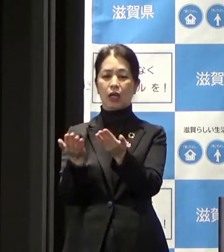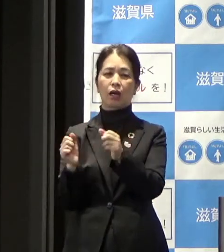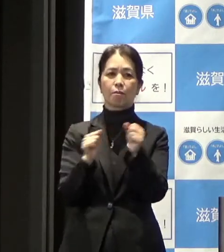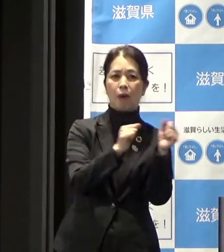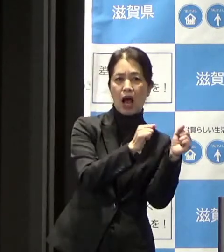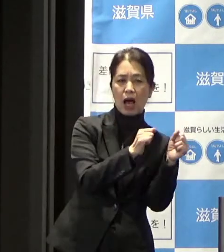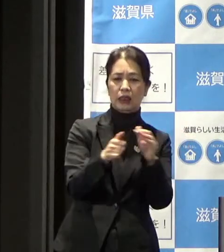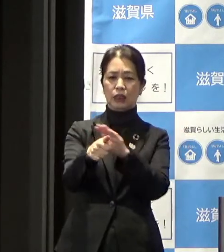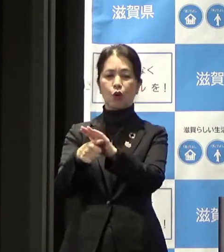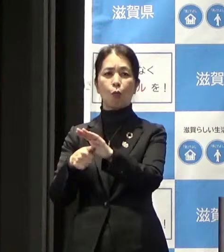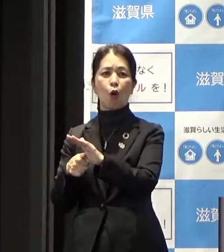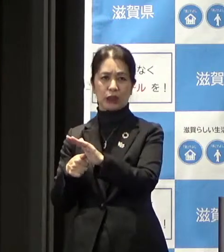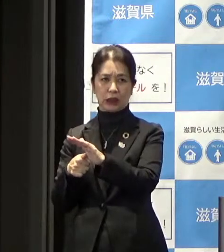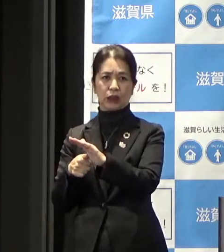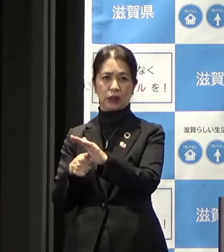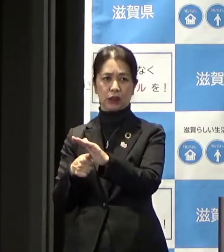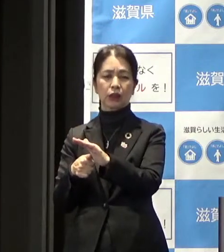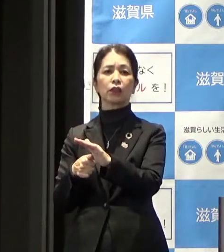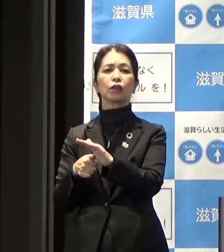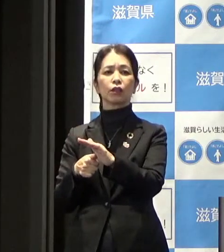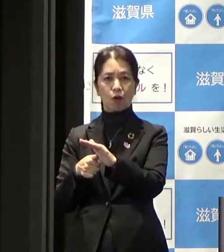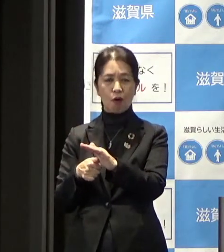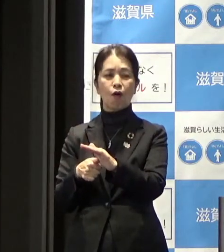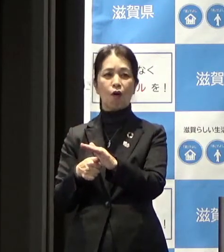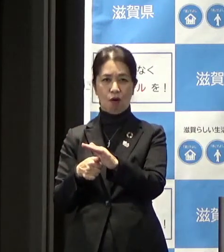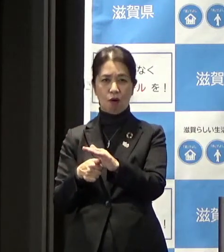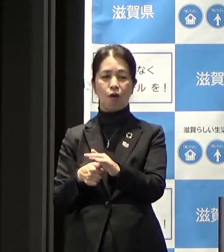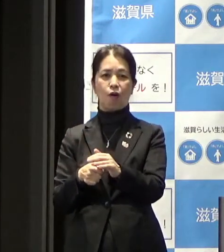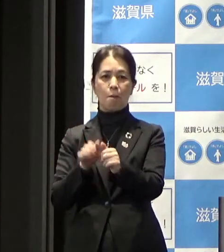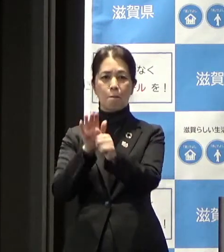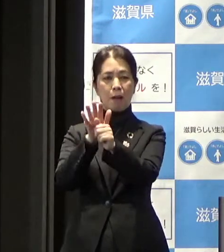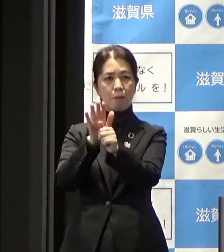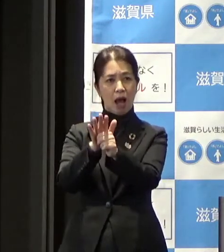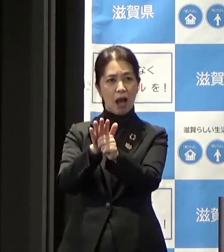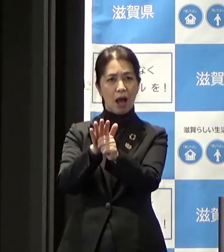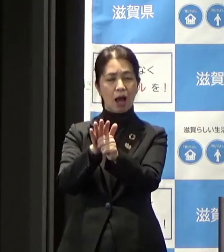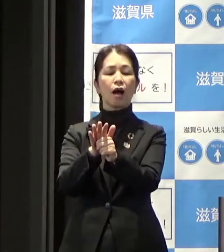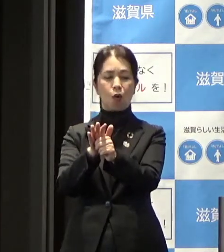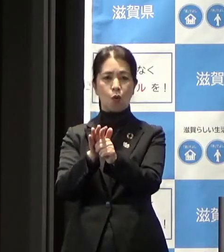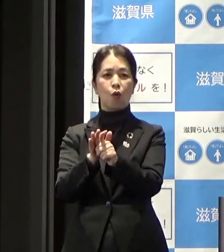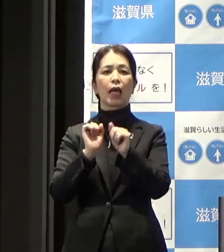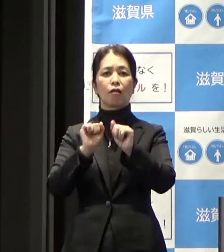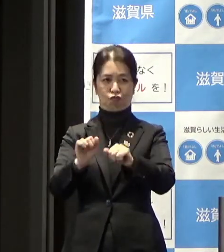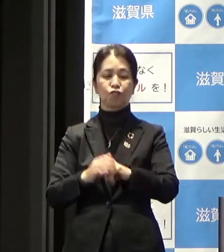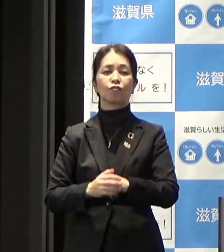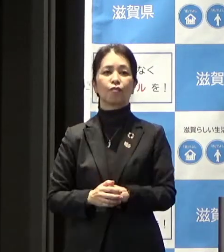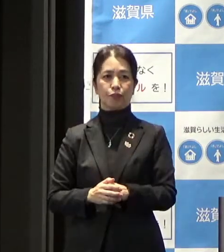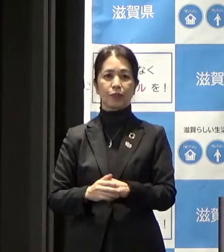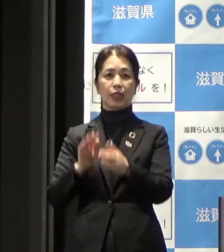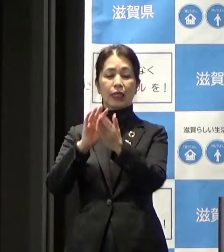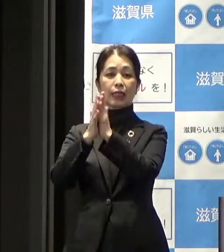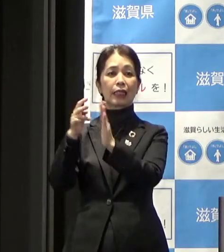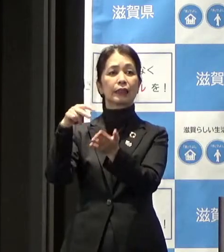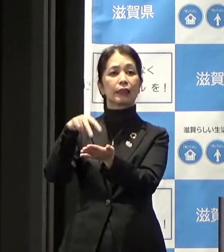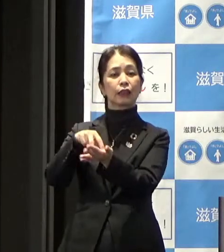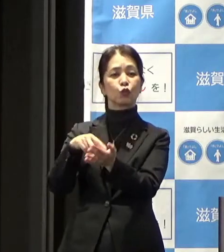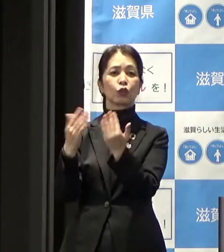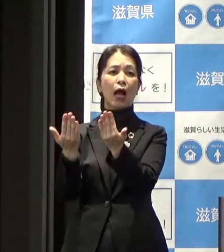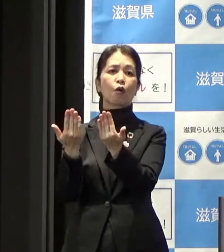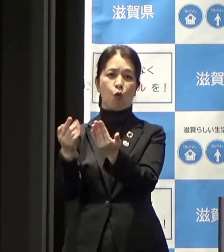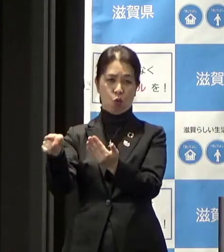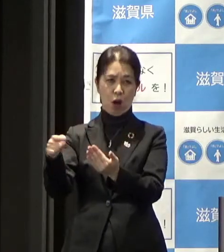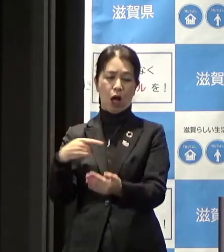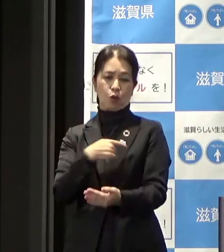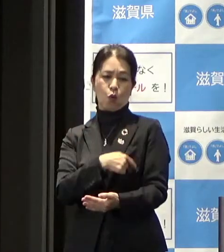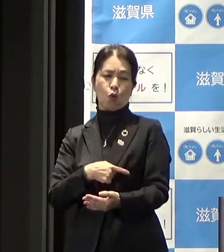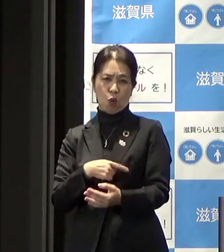対策などの充実、強化を図ることとしておりまして、県立学校におきましては、心